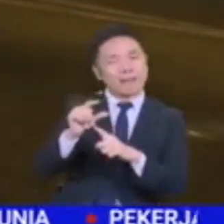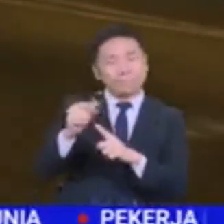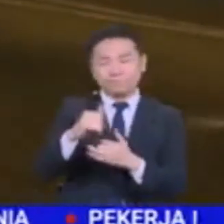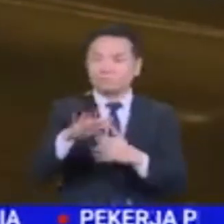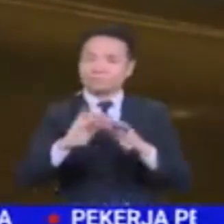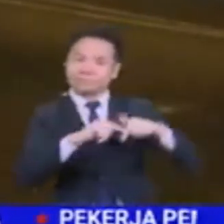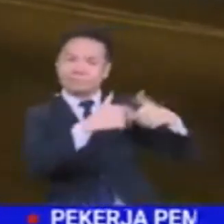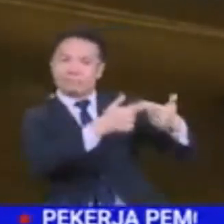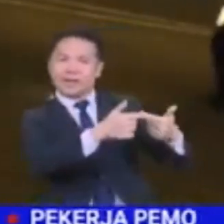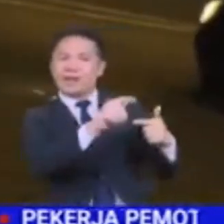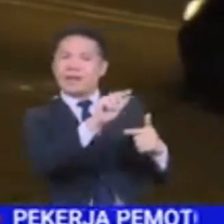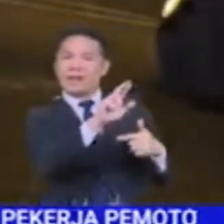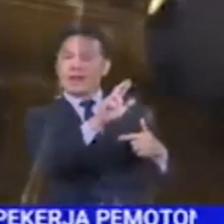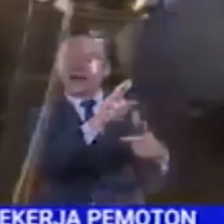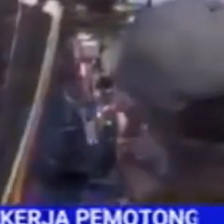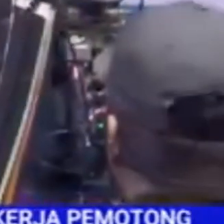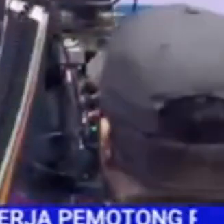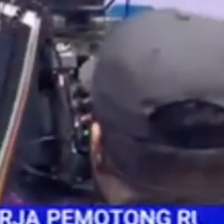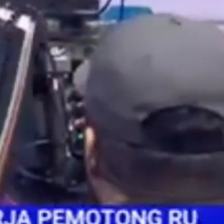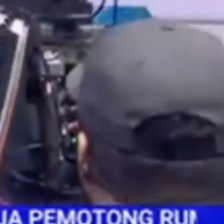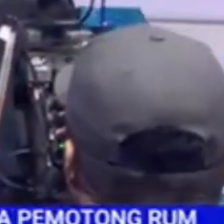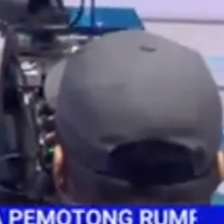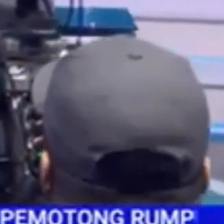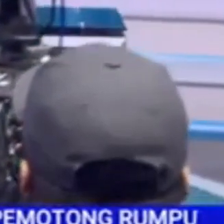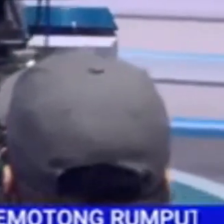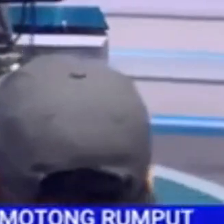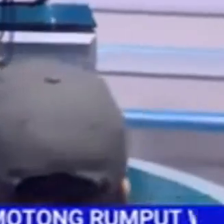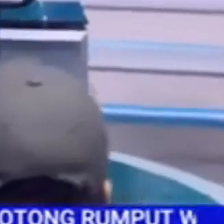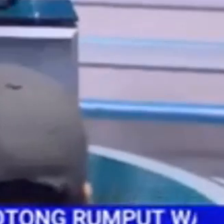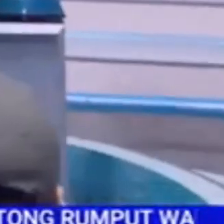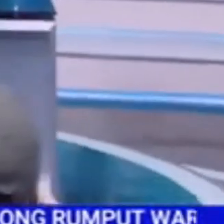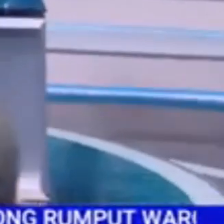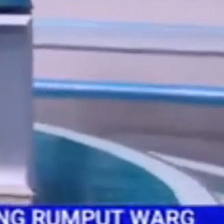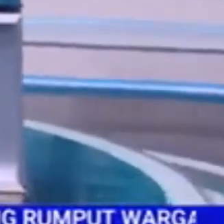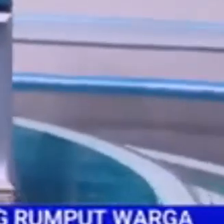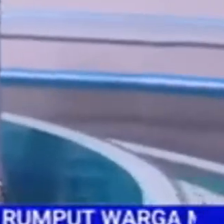Ivan dan Margaret di Angkasa Puri. Silakan. Terima kasih, Adliah.